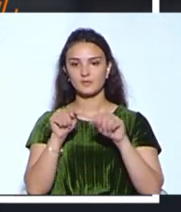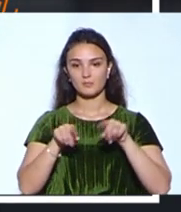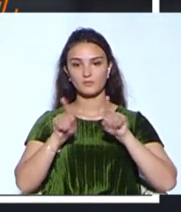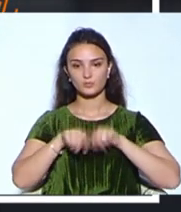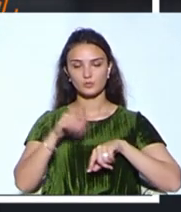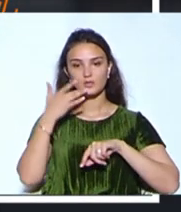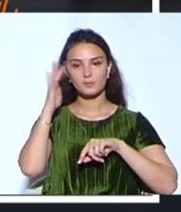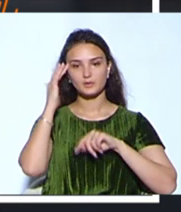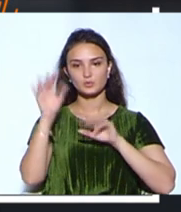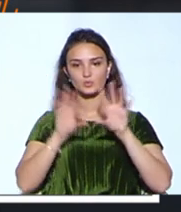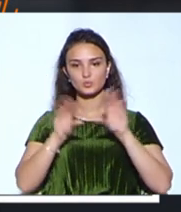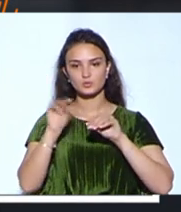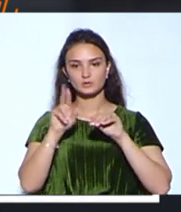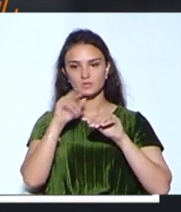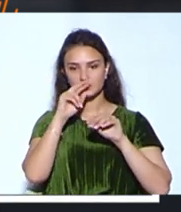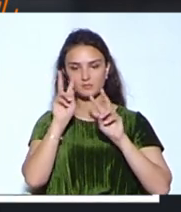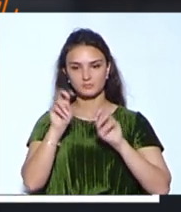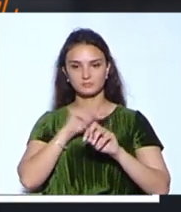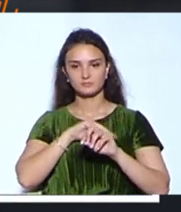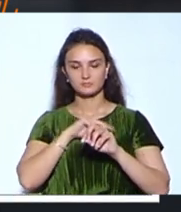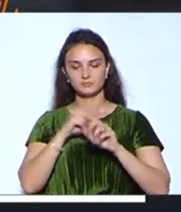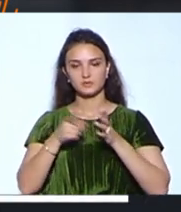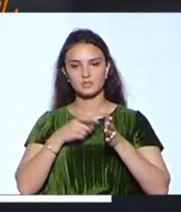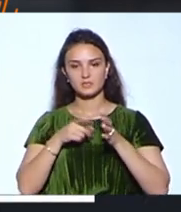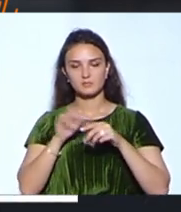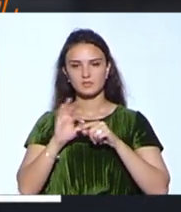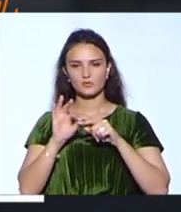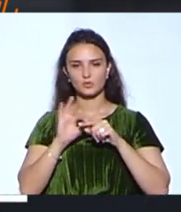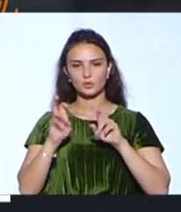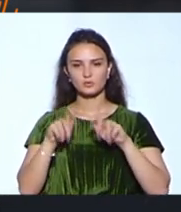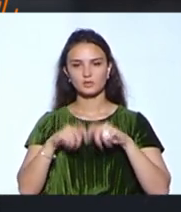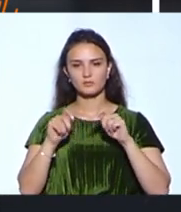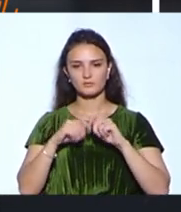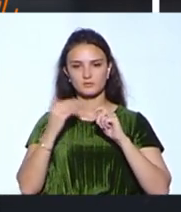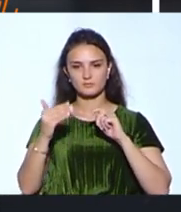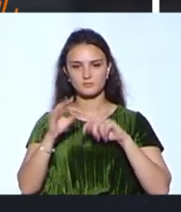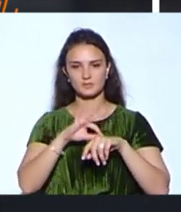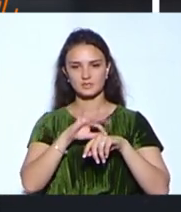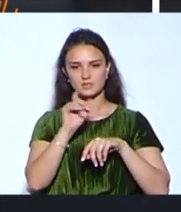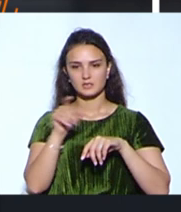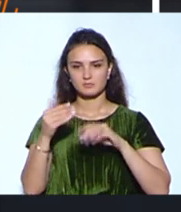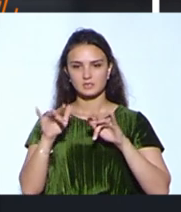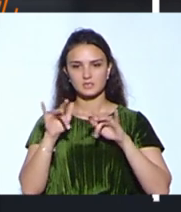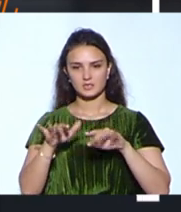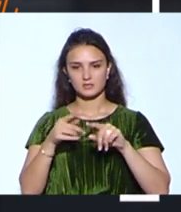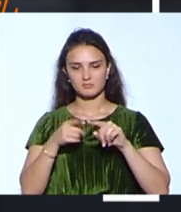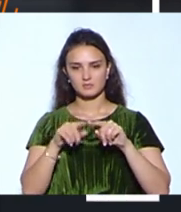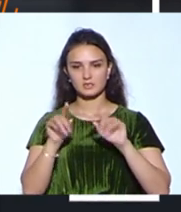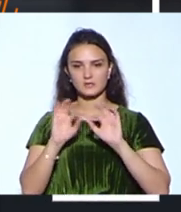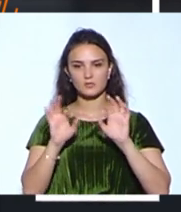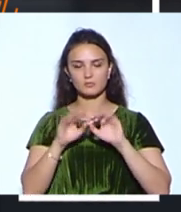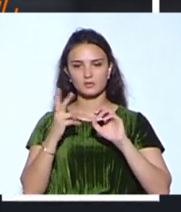ამავდროულად ამერიკის სურსათისა და წამლის ადმინისტრაცია იძიებს ნევროლოგიური დარღვევის მქონე პაციენტების საქმეებს.